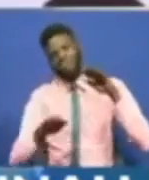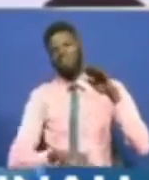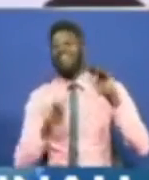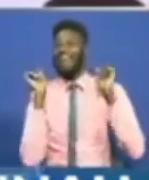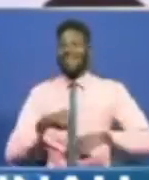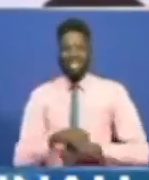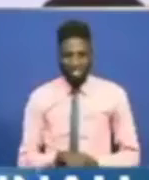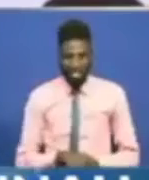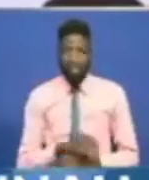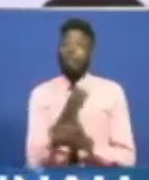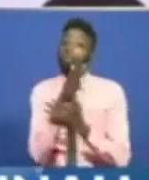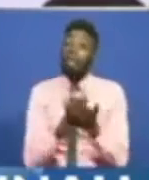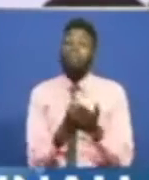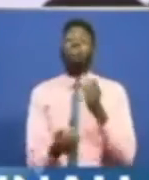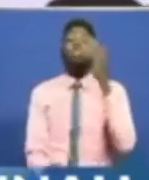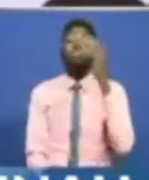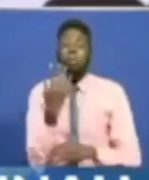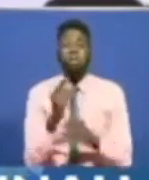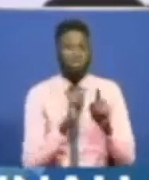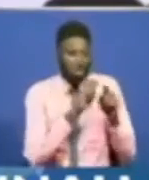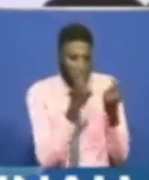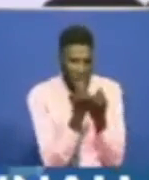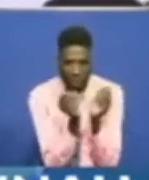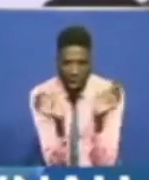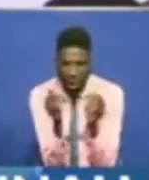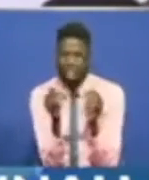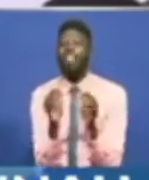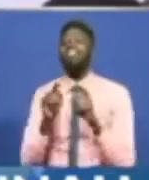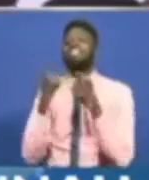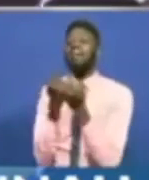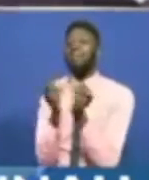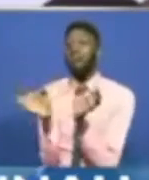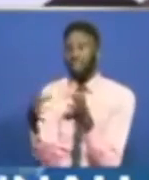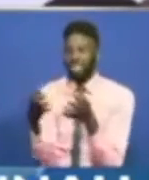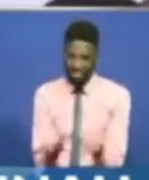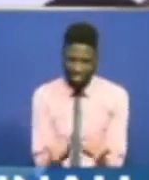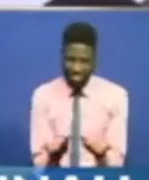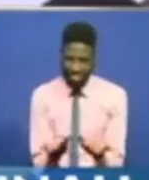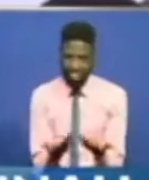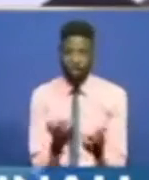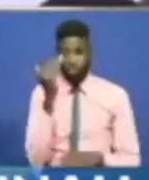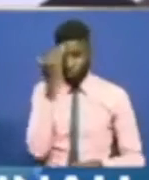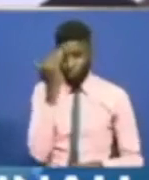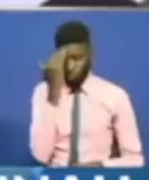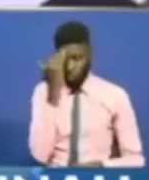Wengine wanaanza kuleta mambo ya utabaka. Tunavyojua katika nini,